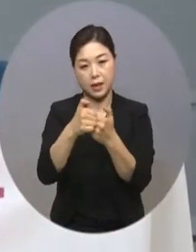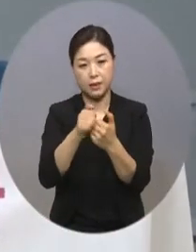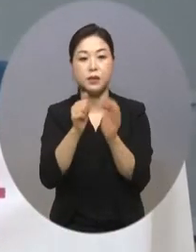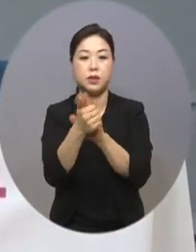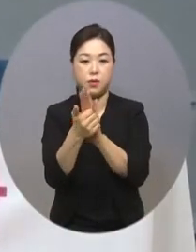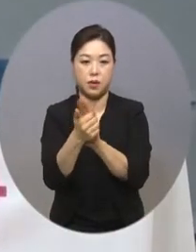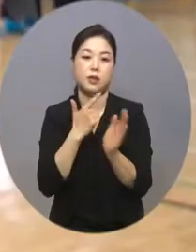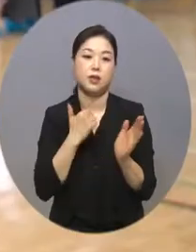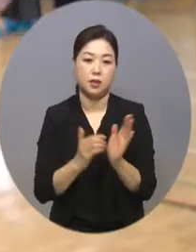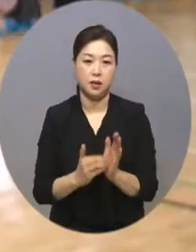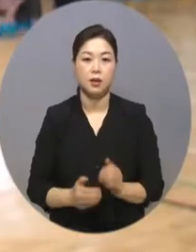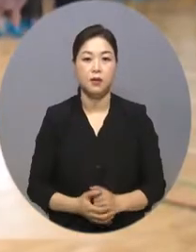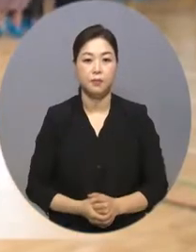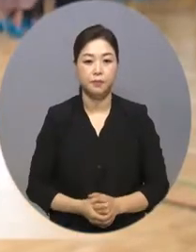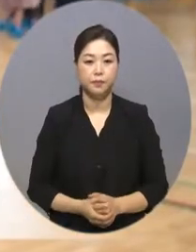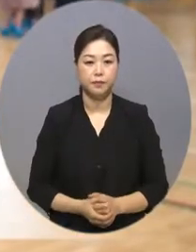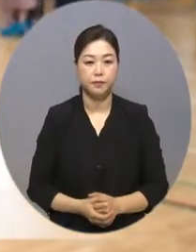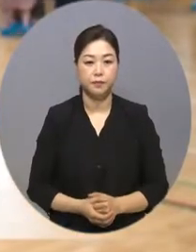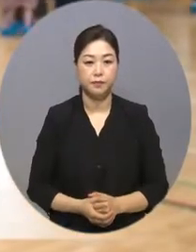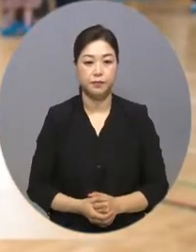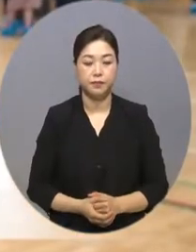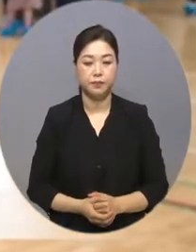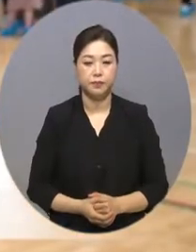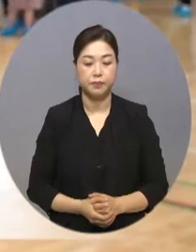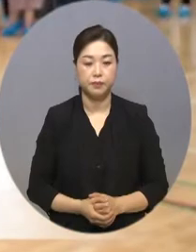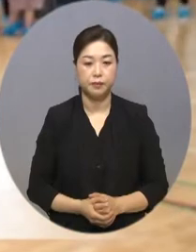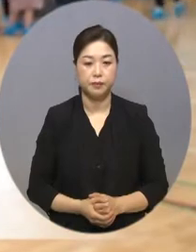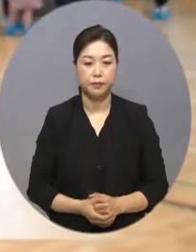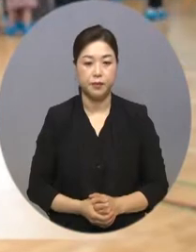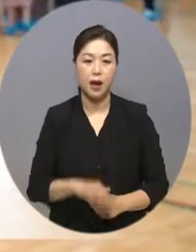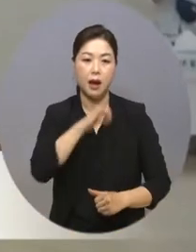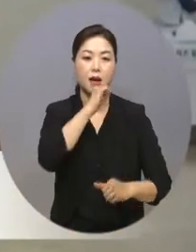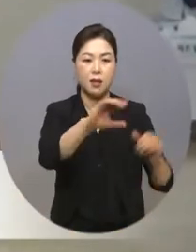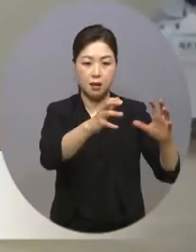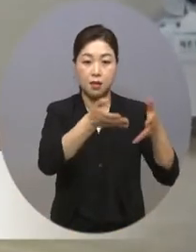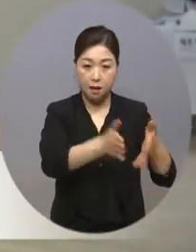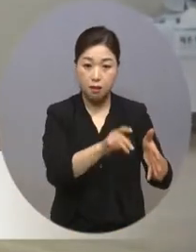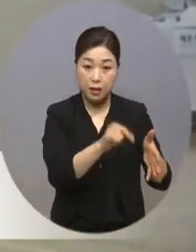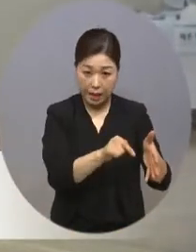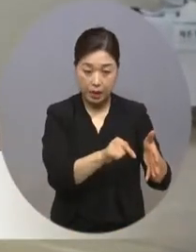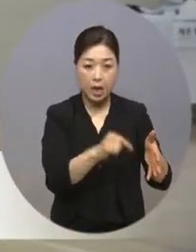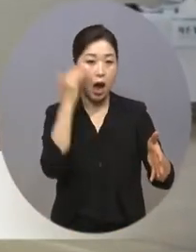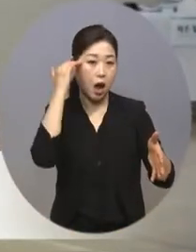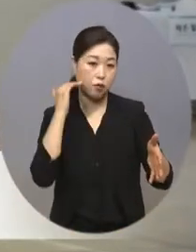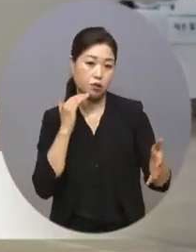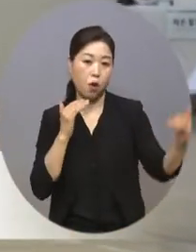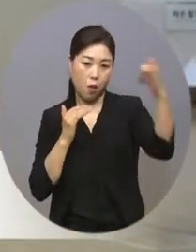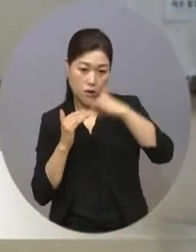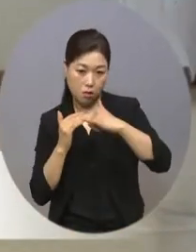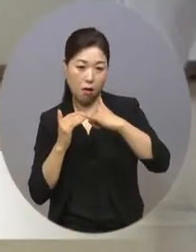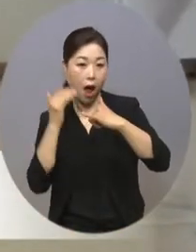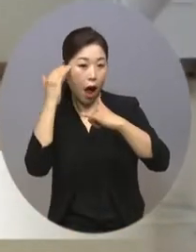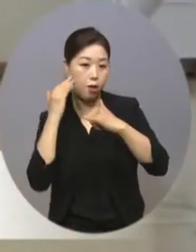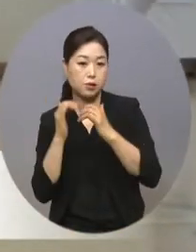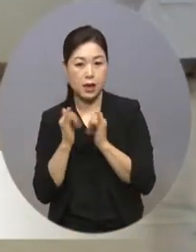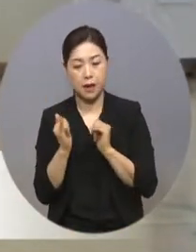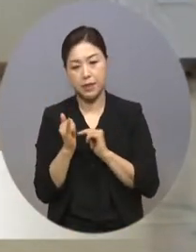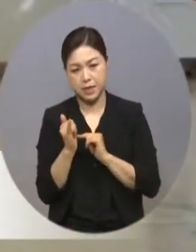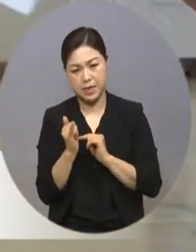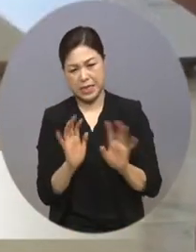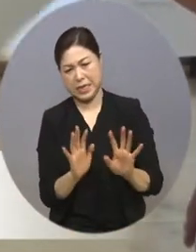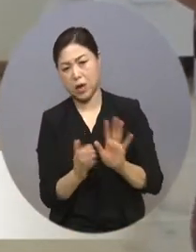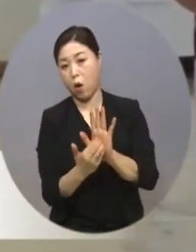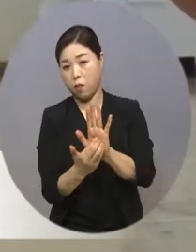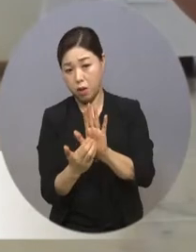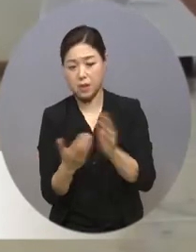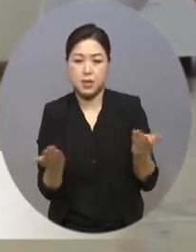지원했습니다. 가난한 나라에서 태어났다는 죄 하나로 여기 와가지고 이렇게 우리가 우리나라 사람들이 싫어하는 일들을 다